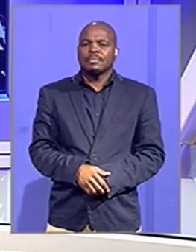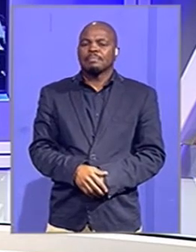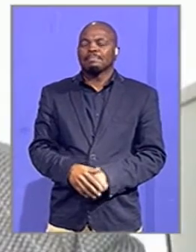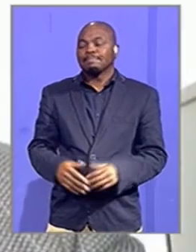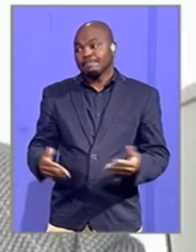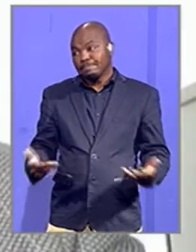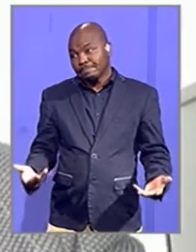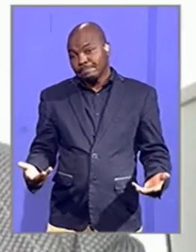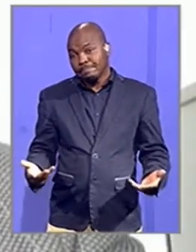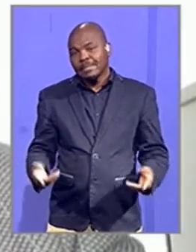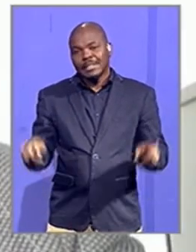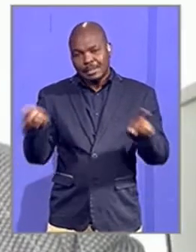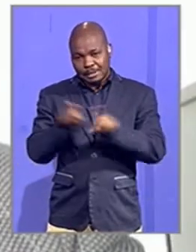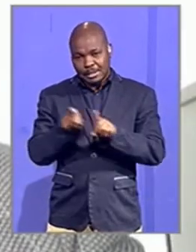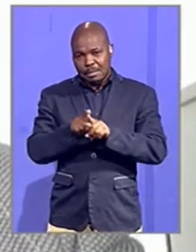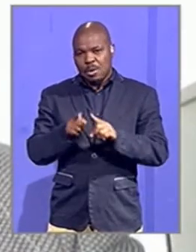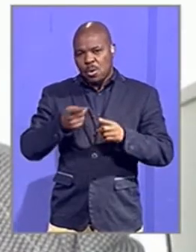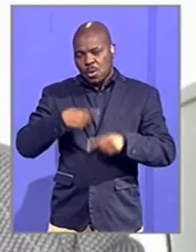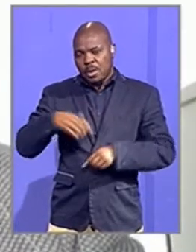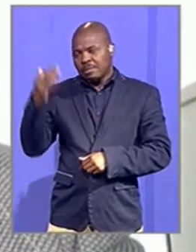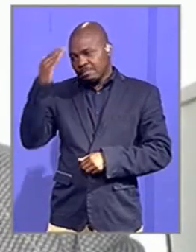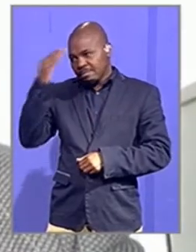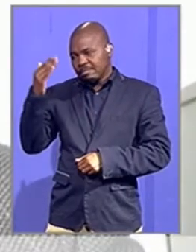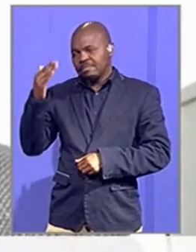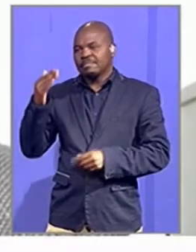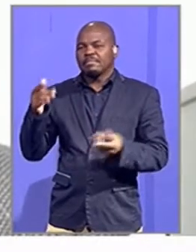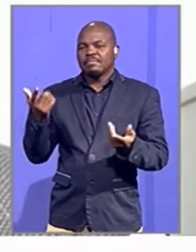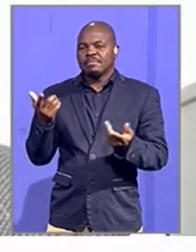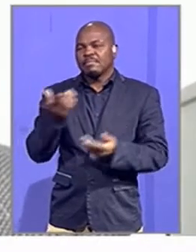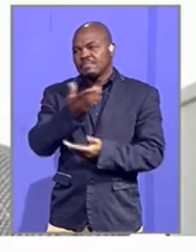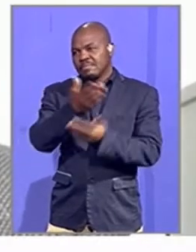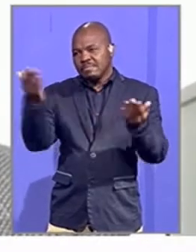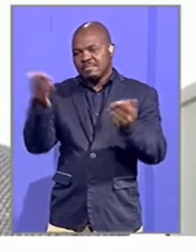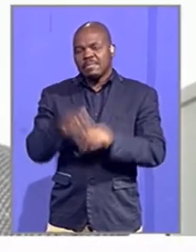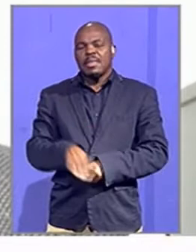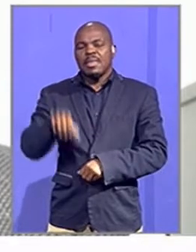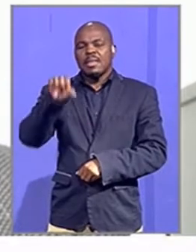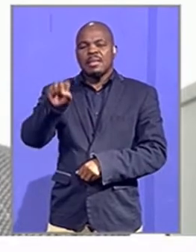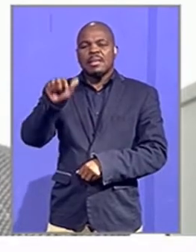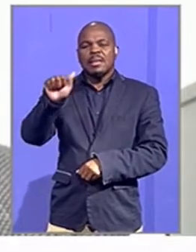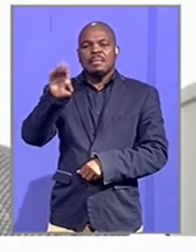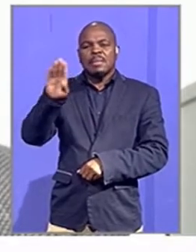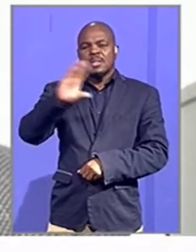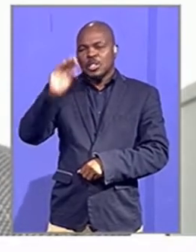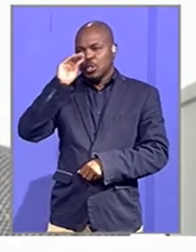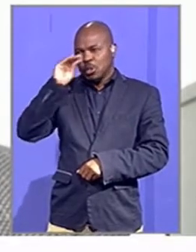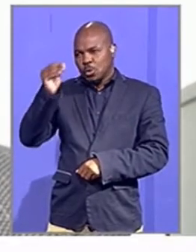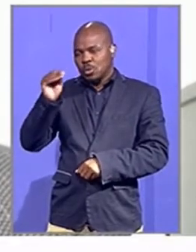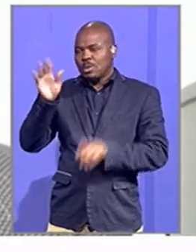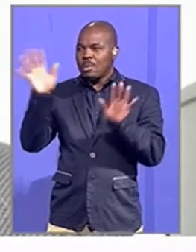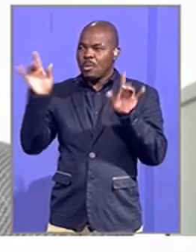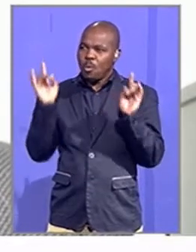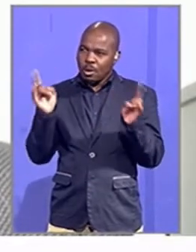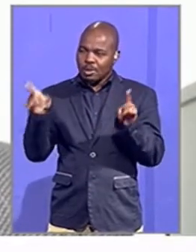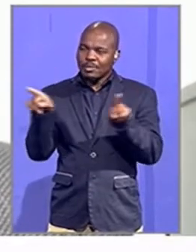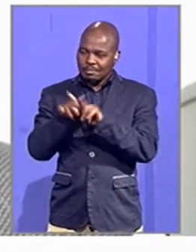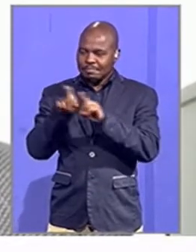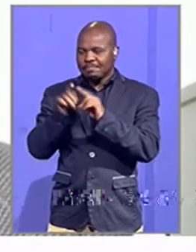awa lerna re amogela madume re le tamishe le ba bore ka moka ba SABC news re ba dumedisha